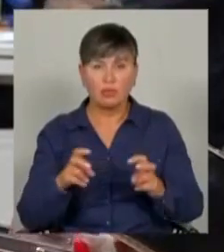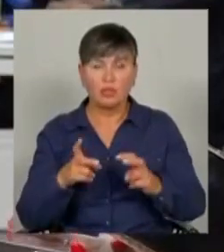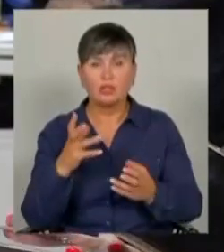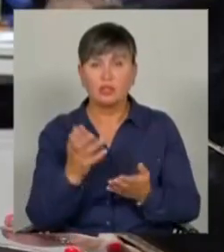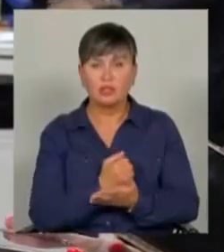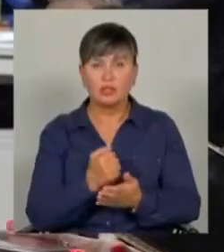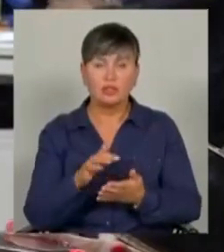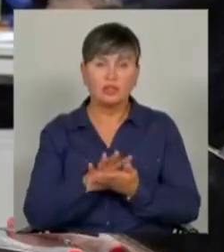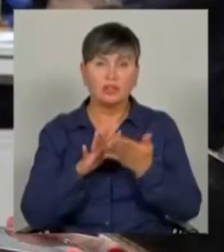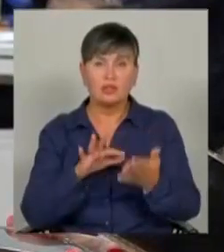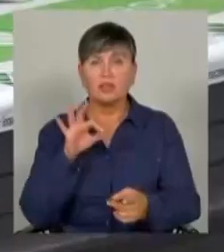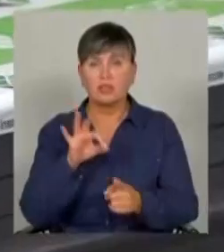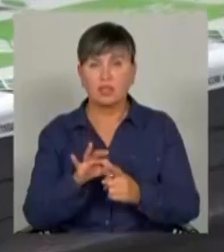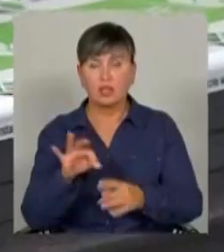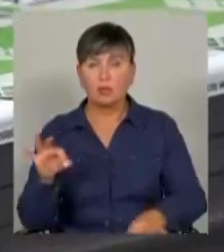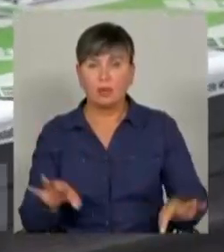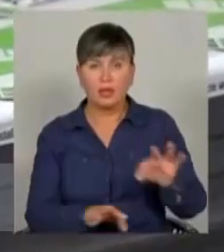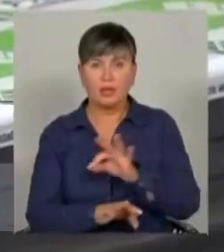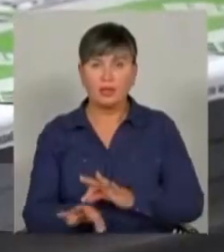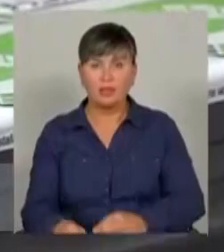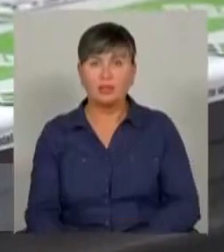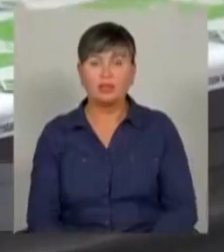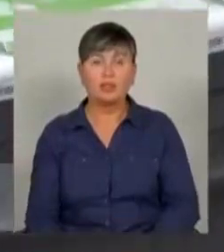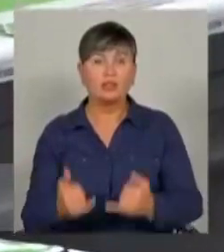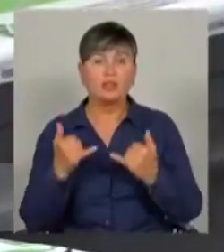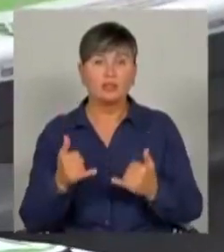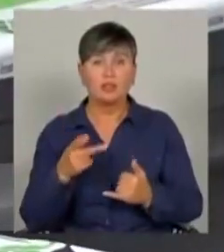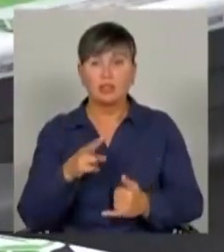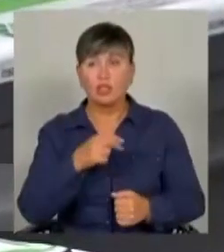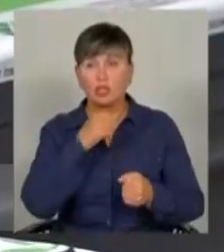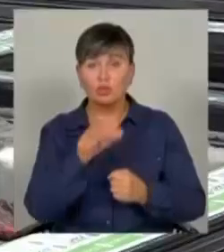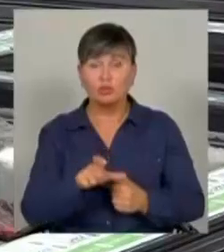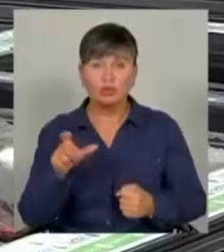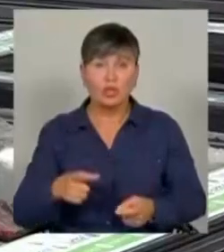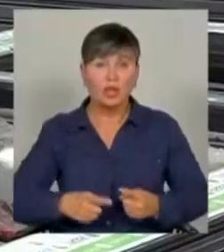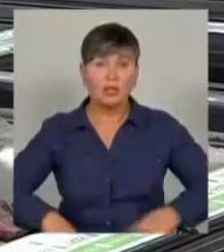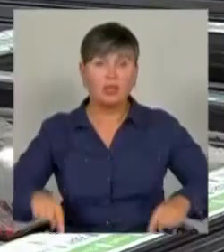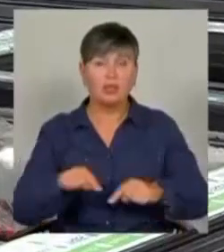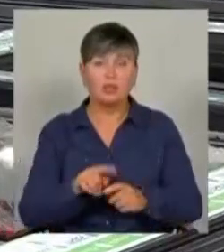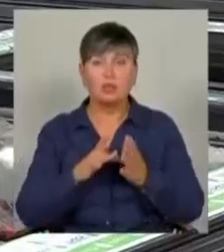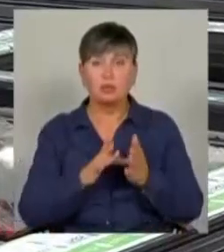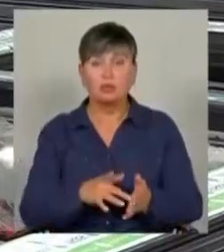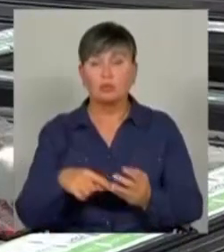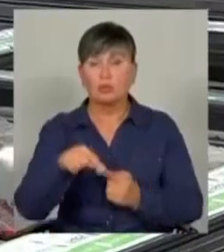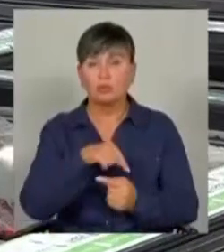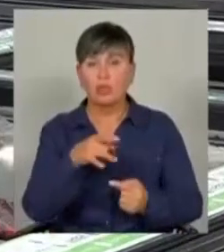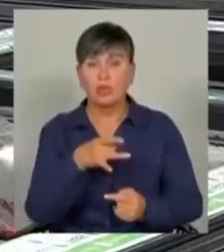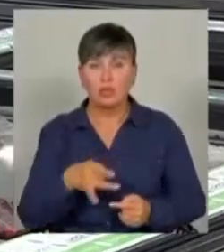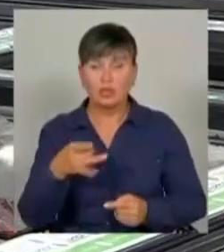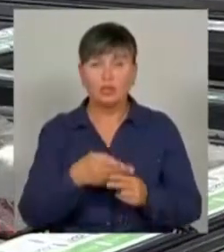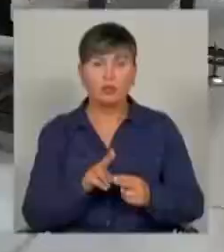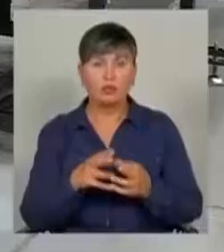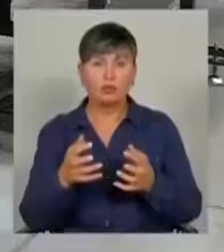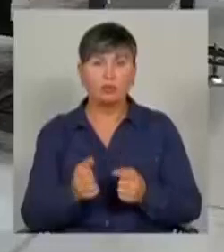достижения заявленных целей проектов. Сегодня для журналистов организовали пресс-тур по предприятиям региона, которые